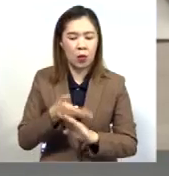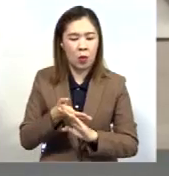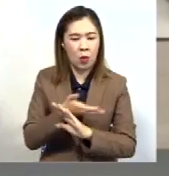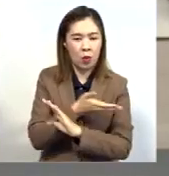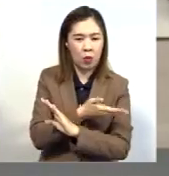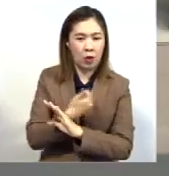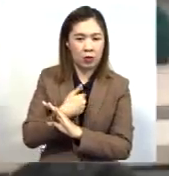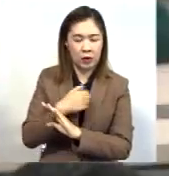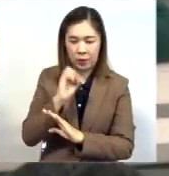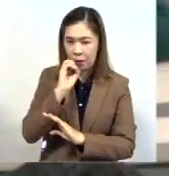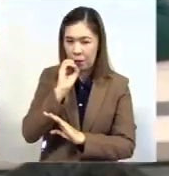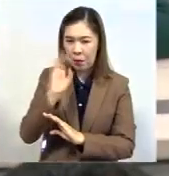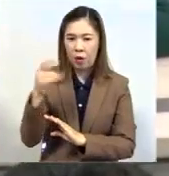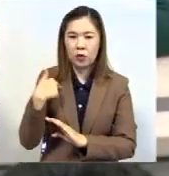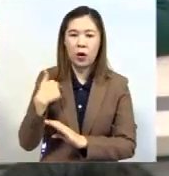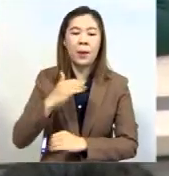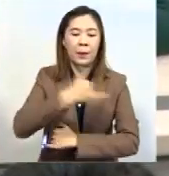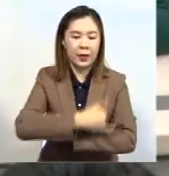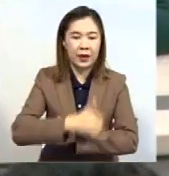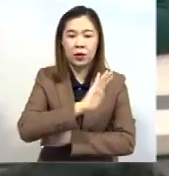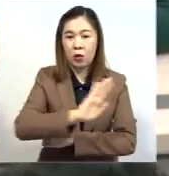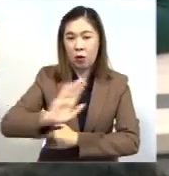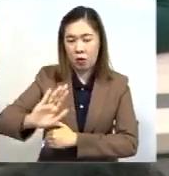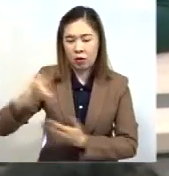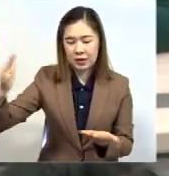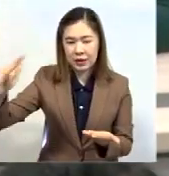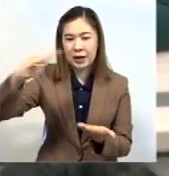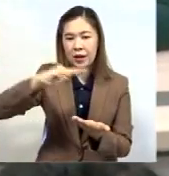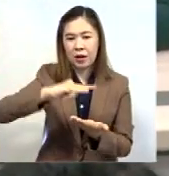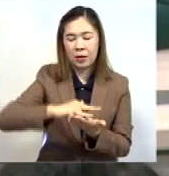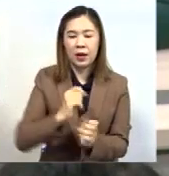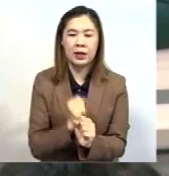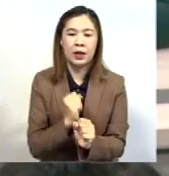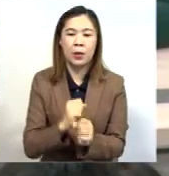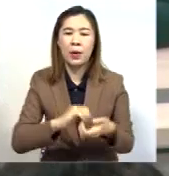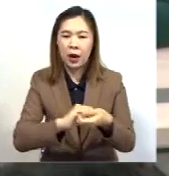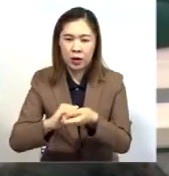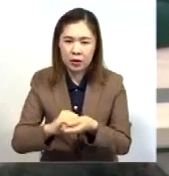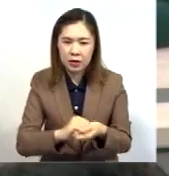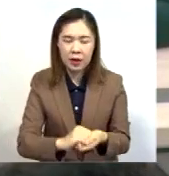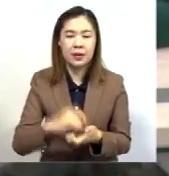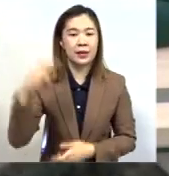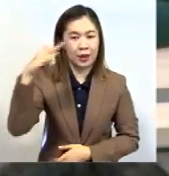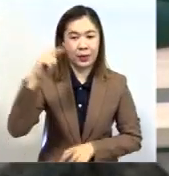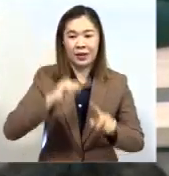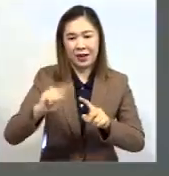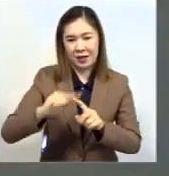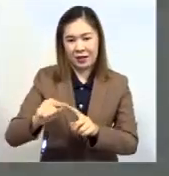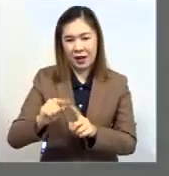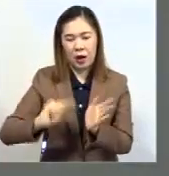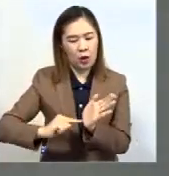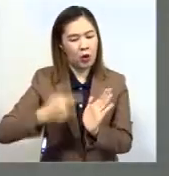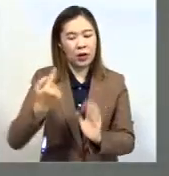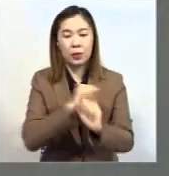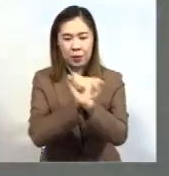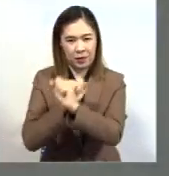ทางที่นักท่องเที่ยวหรือว่าคนในประเทศนั้นๆจะเดินทางมาโดยทำงานร่วมกับสายการบินต่างๆเพื่อเป็นการป้องกันตั้งแ